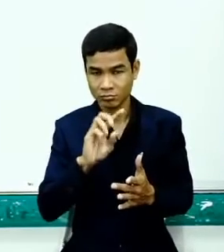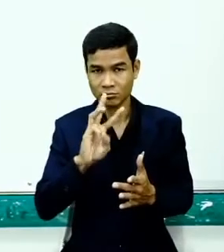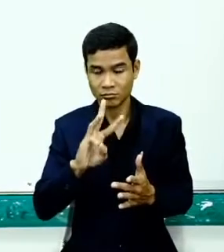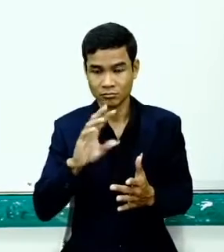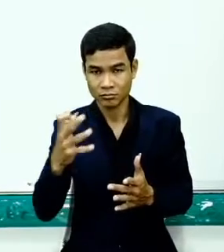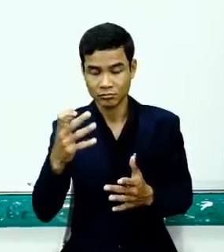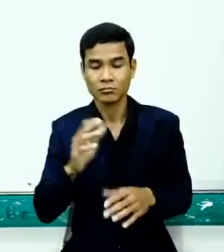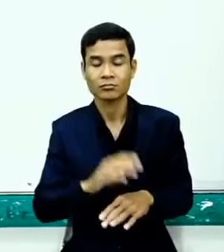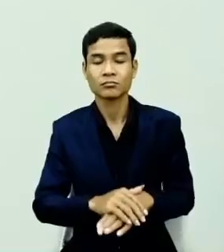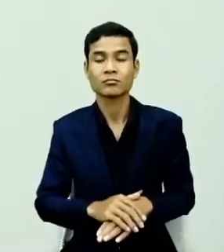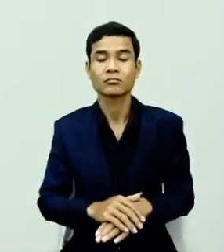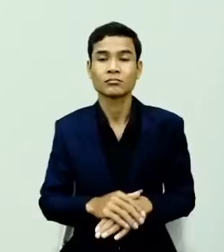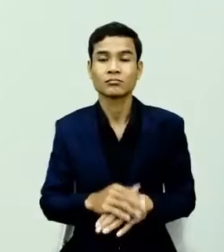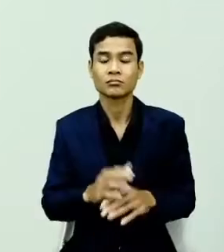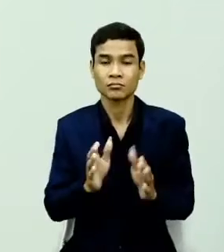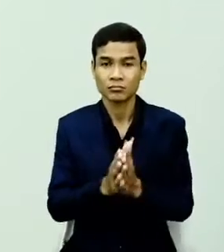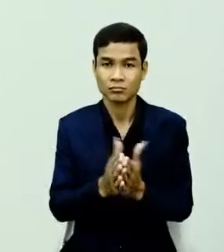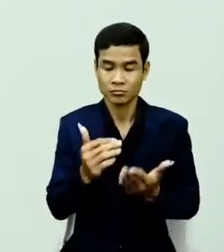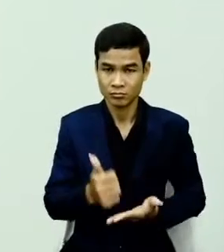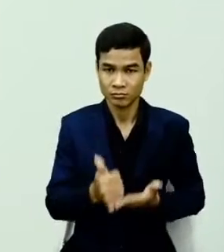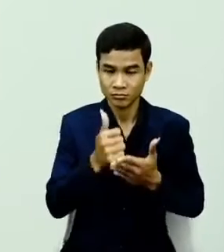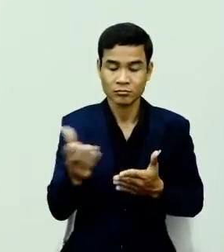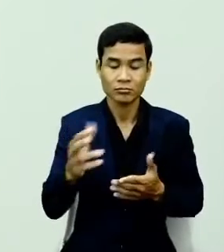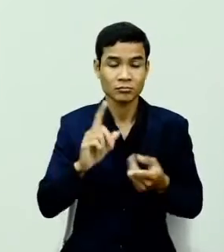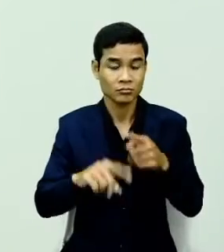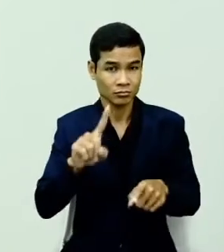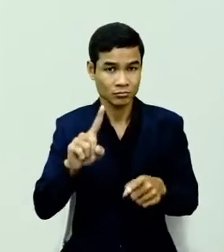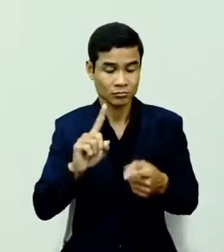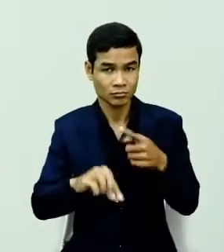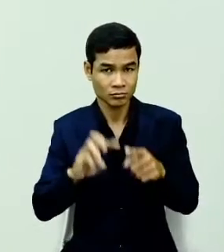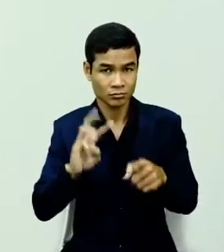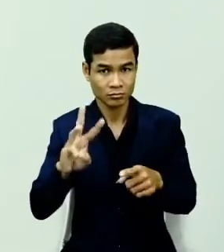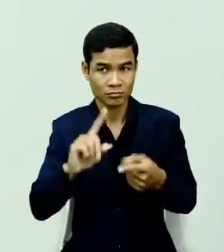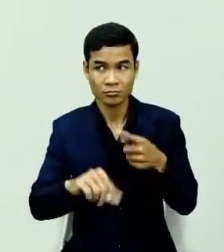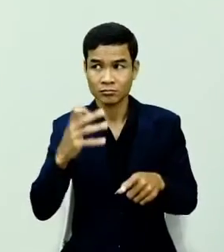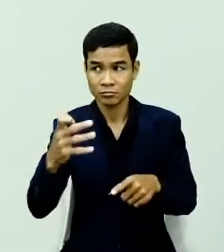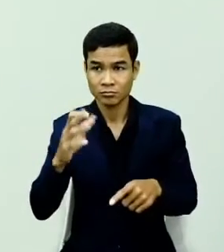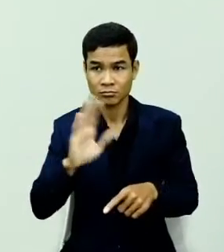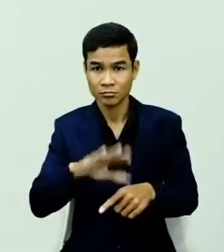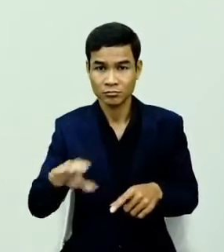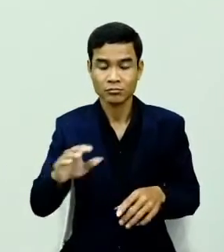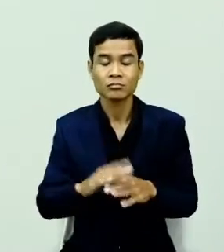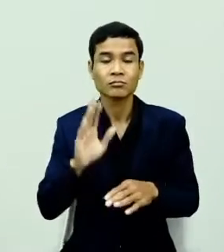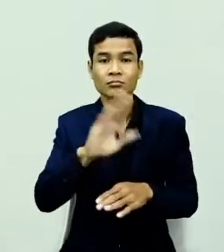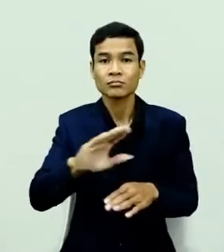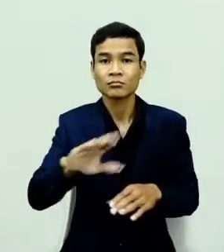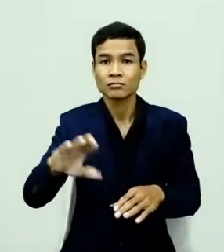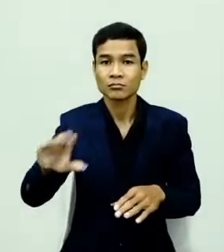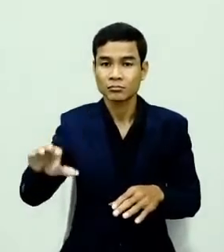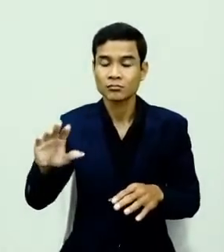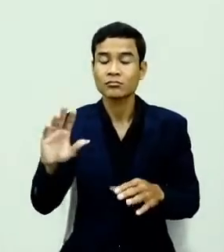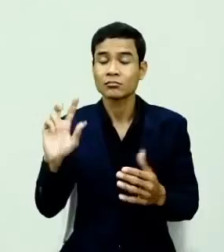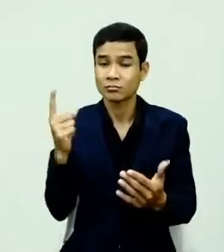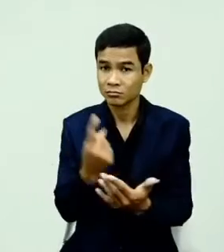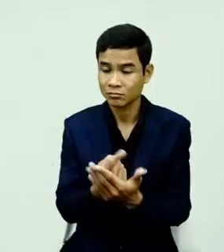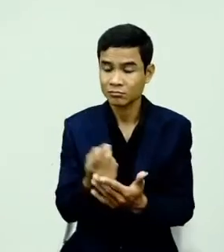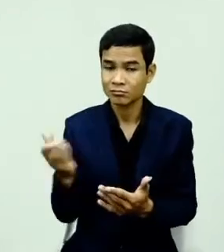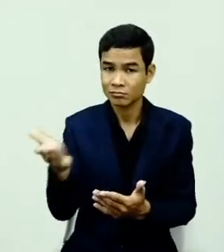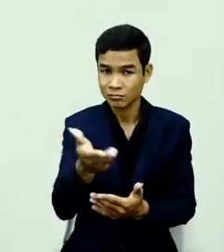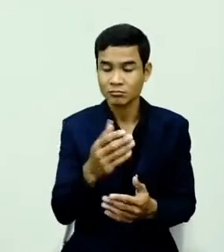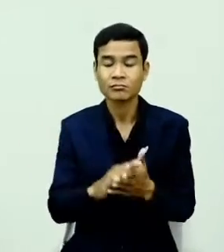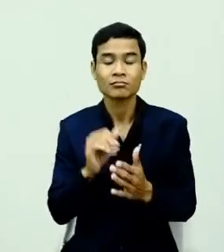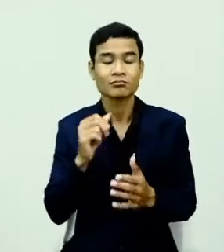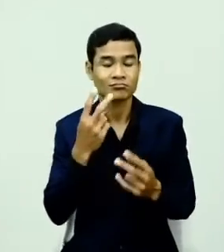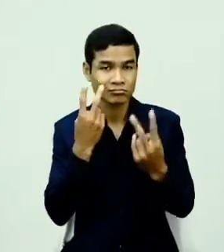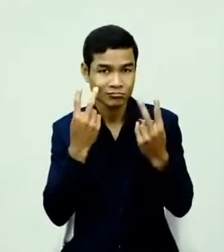138ចាចាមានលេខ1លេខ3និងលេខ8ហើយកូនទាំងអស់គ្នាត្រូវចូលរួមចាចូលរួមស